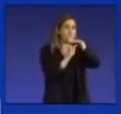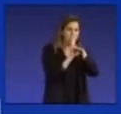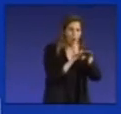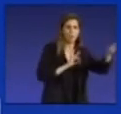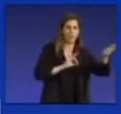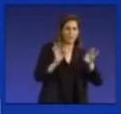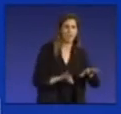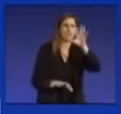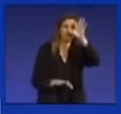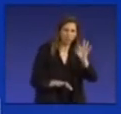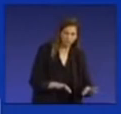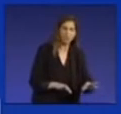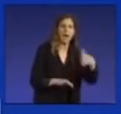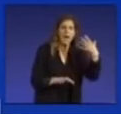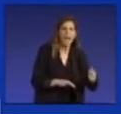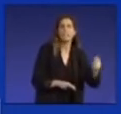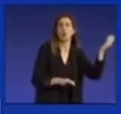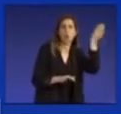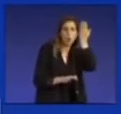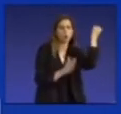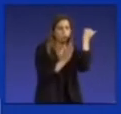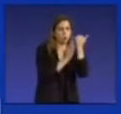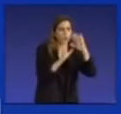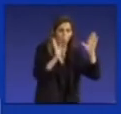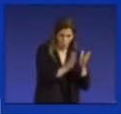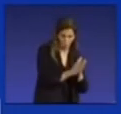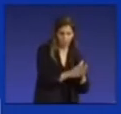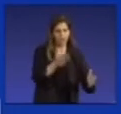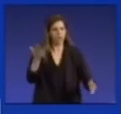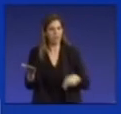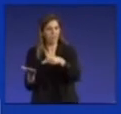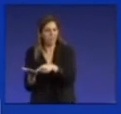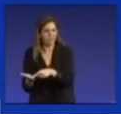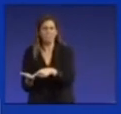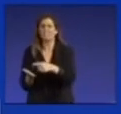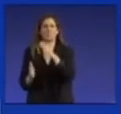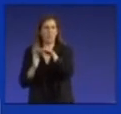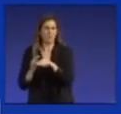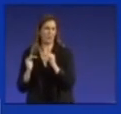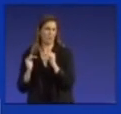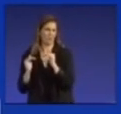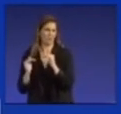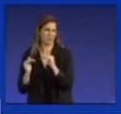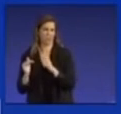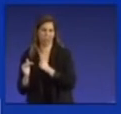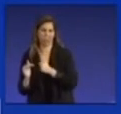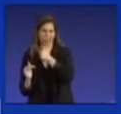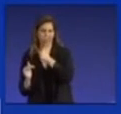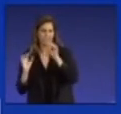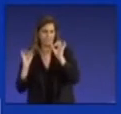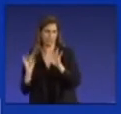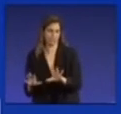Ευρωπαϊκής Ένωσης στα Δυτικά Βαλκάνια σε βάρος των καλώς εννοούμενων εθνικών συμφερόντων μας. Άλλωστε, όλη η Ευρωπαϊκή